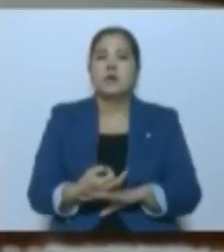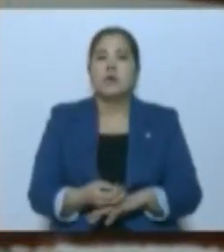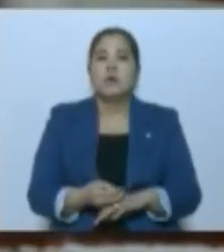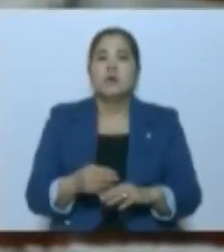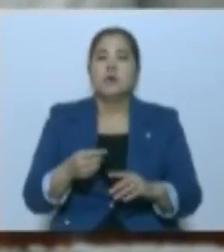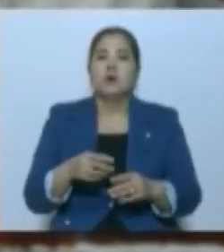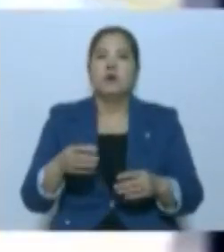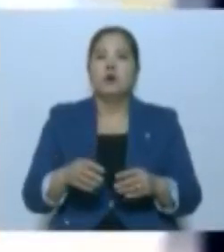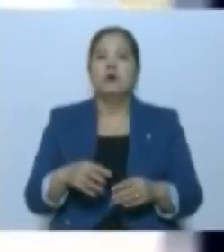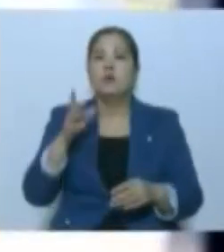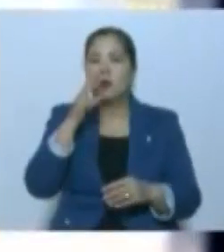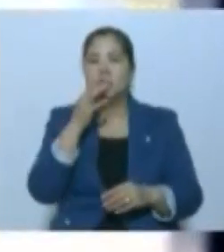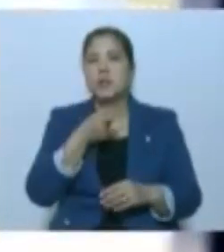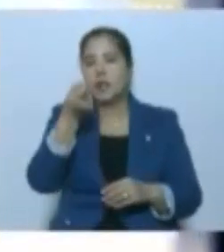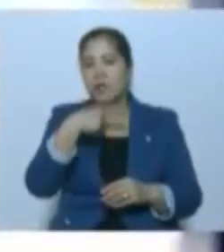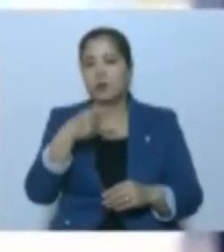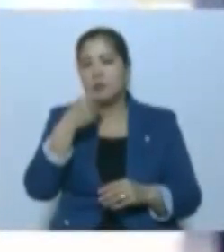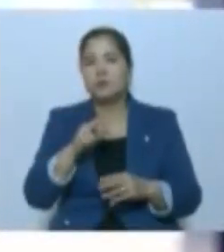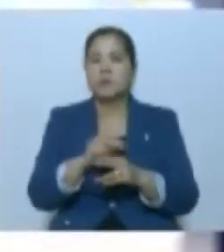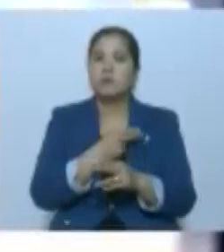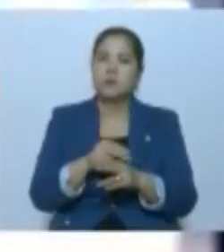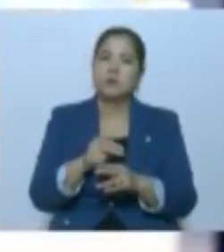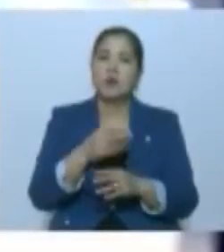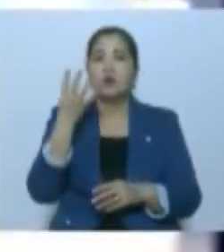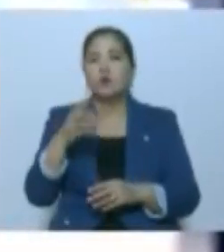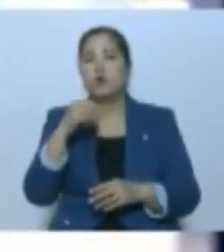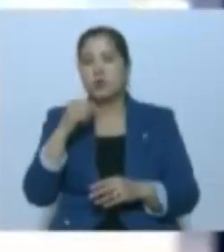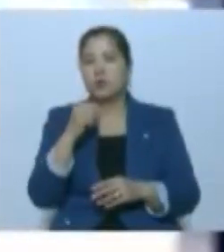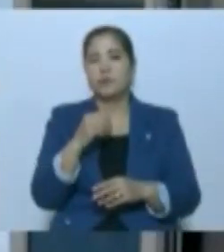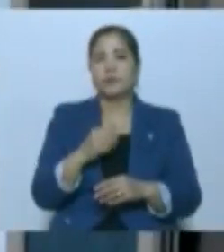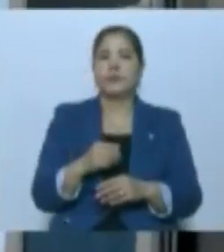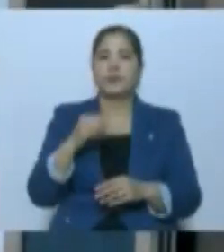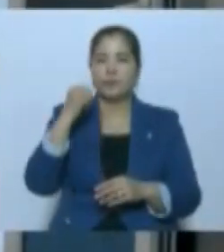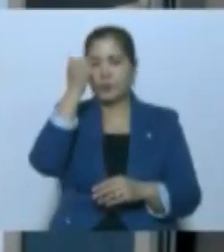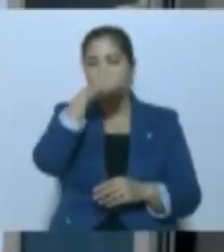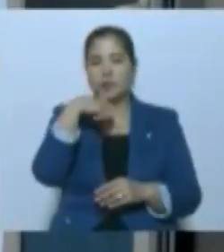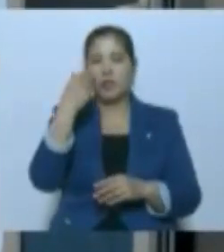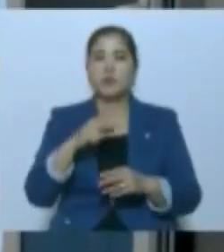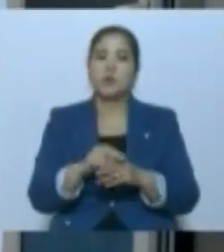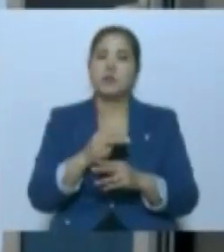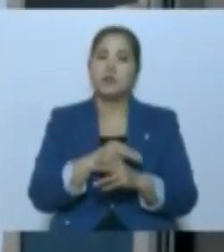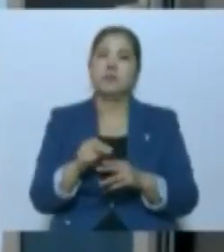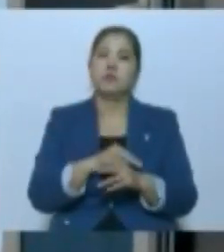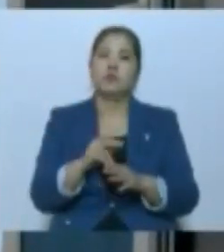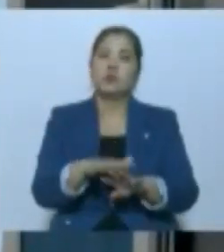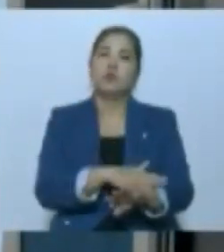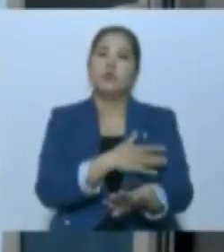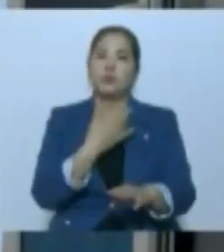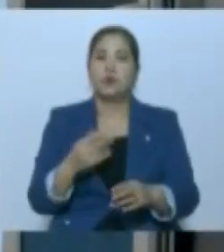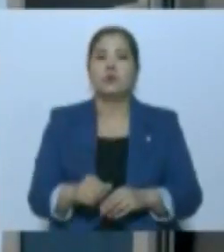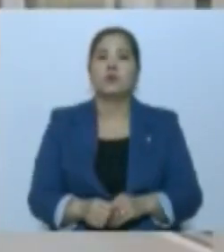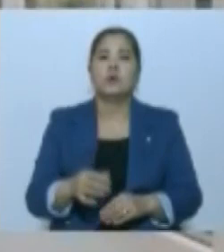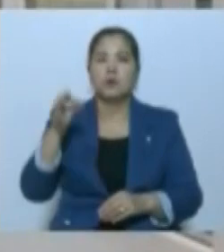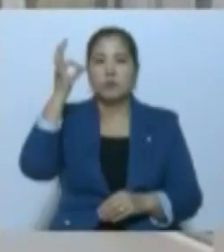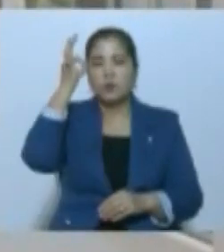дәрі-дәрмек қабылдауы қажет. Ем 1-2 жыл тіпті 4 жылға дейін созылуы мүмкін. Психолог, психотерапевттер олардың өміріне деген